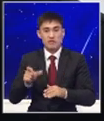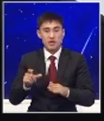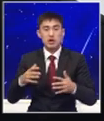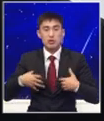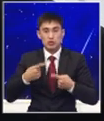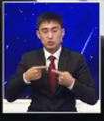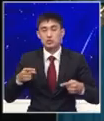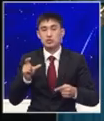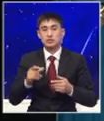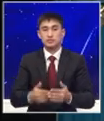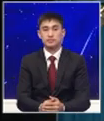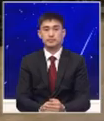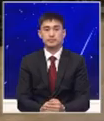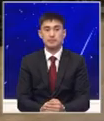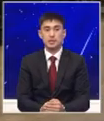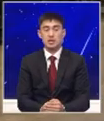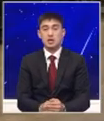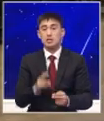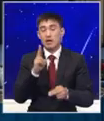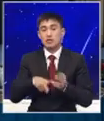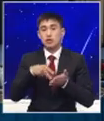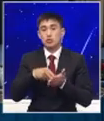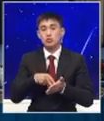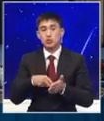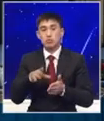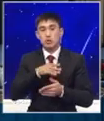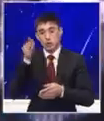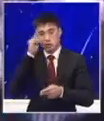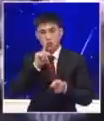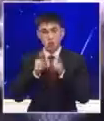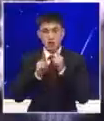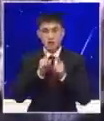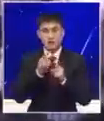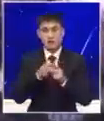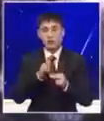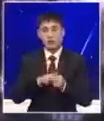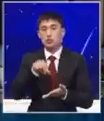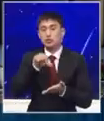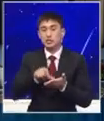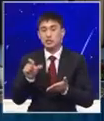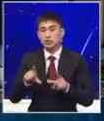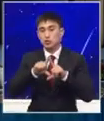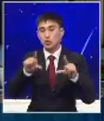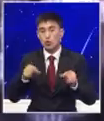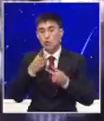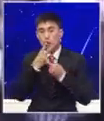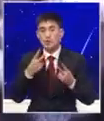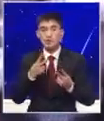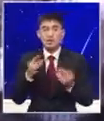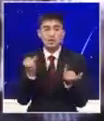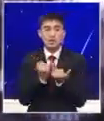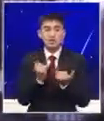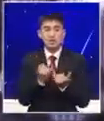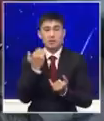других животных. В завершении тура состоялась научная конференция, в ходе которой учащиеся школы предстали перед